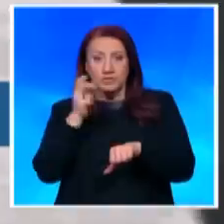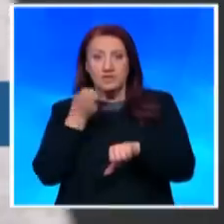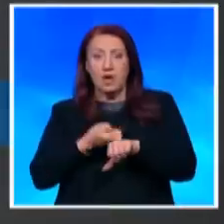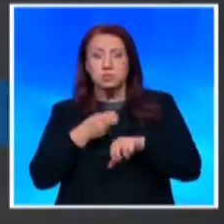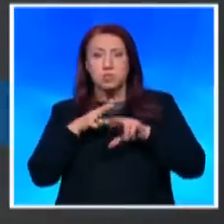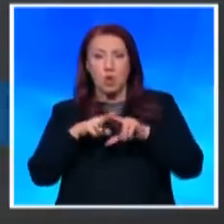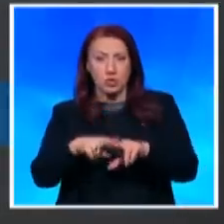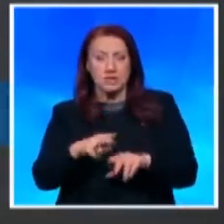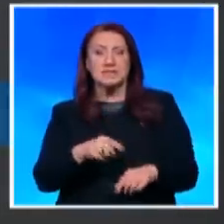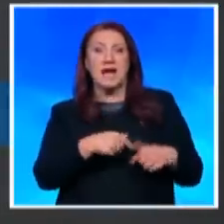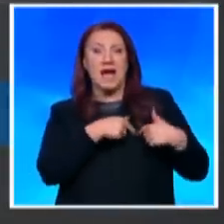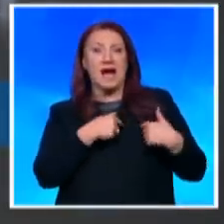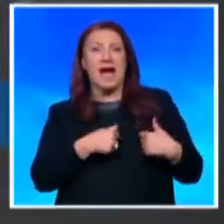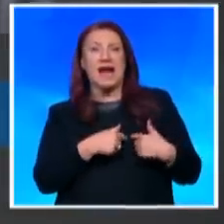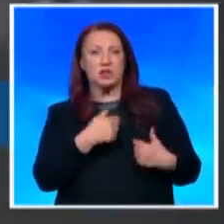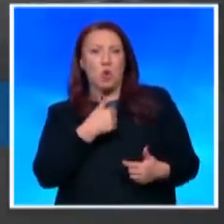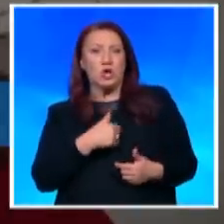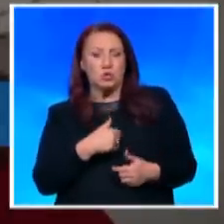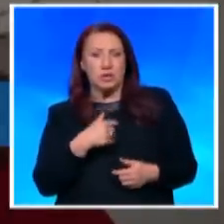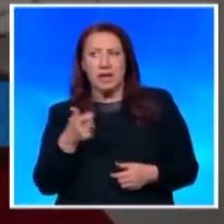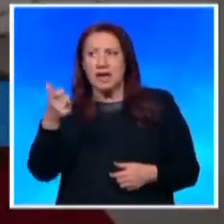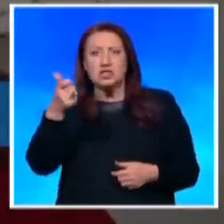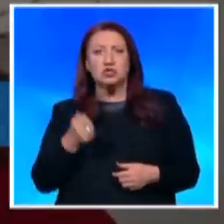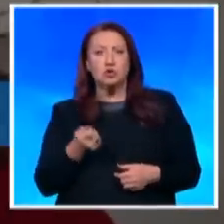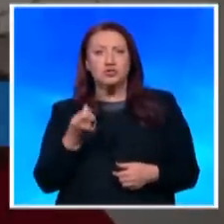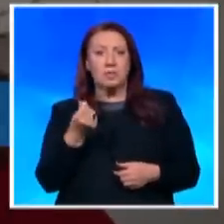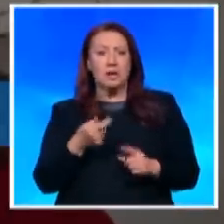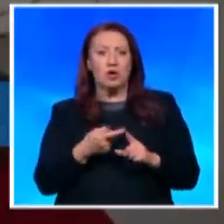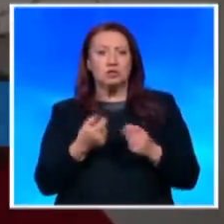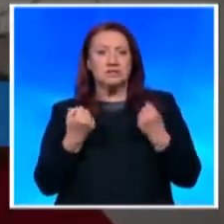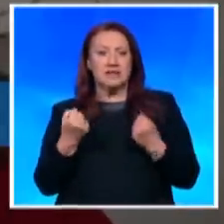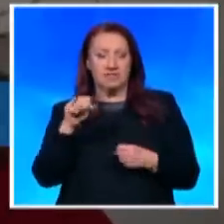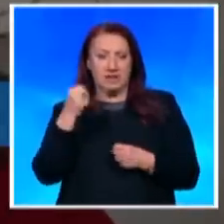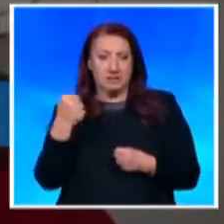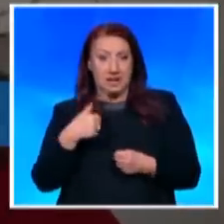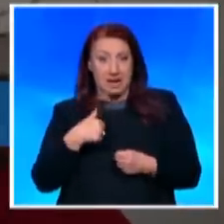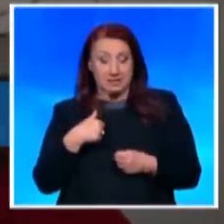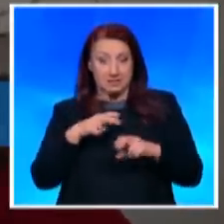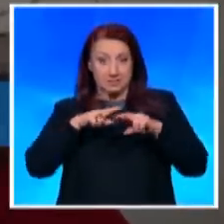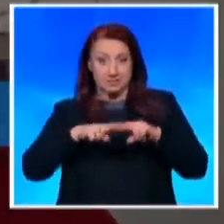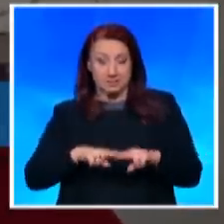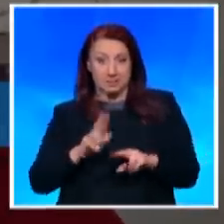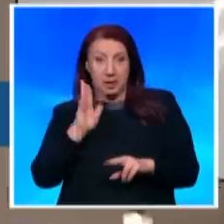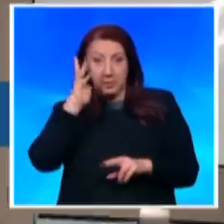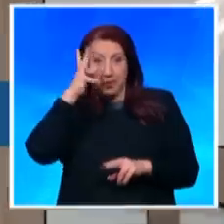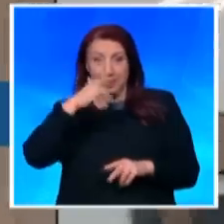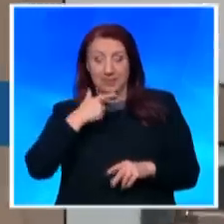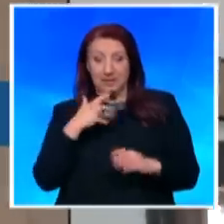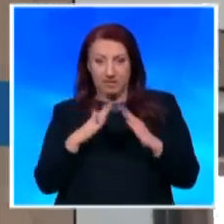на разследването по BTV. Аз съм 5 дни вкъщи, а се водя в